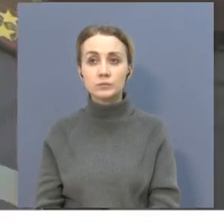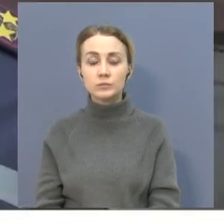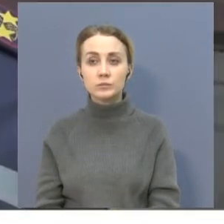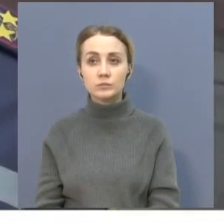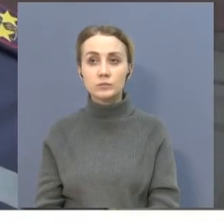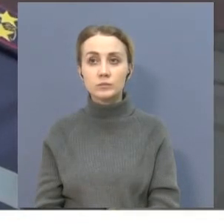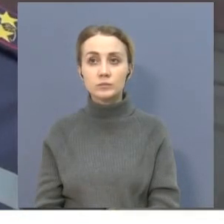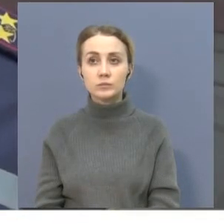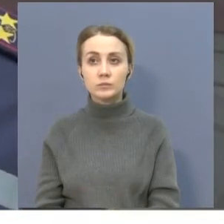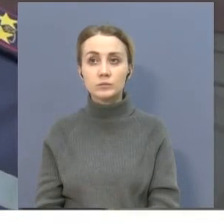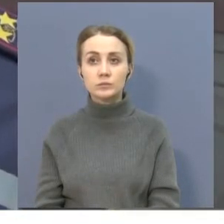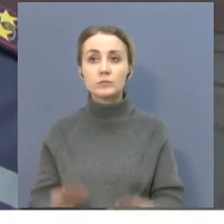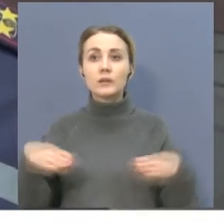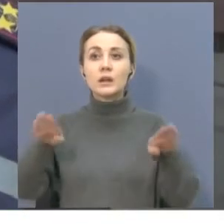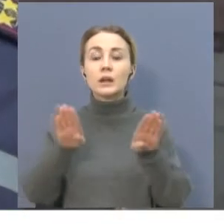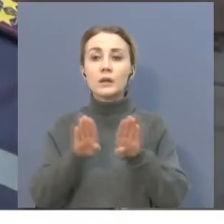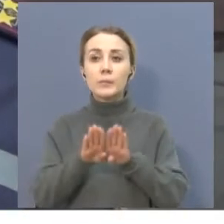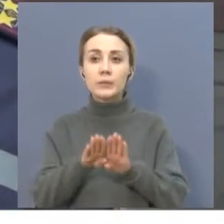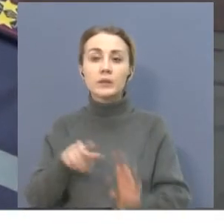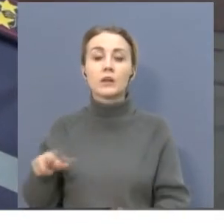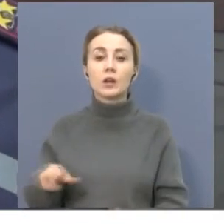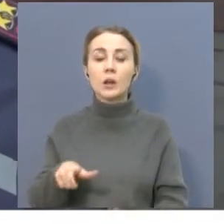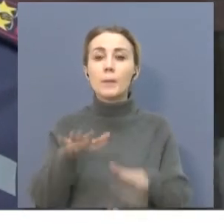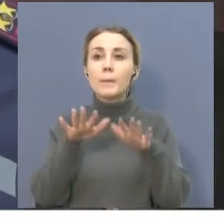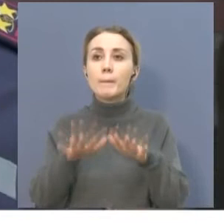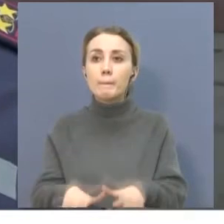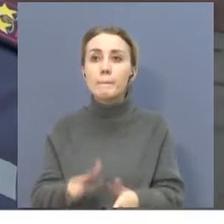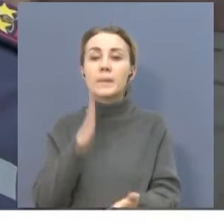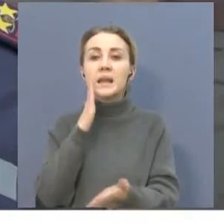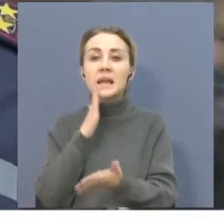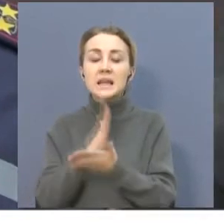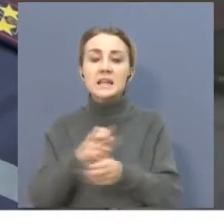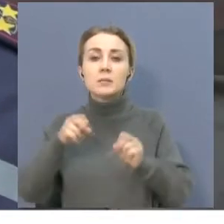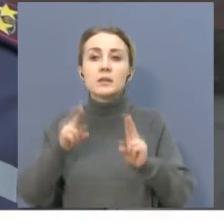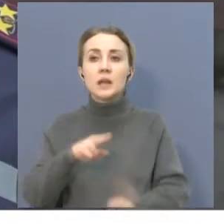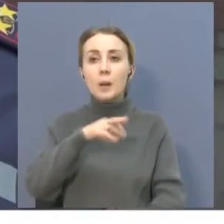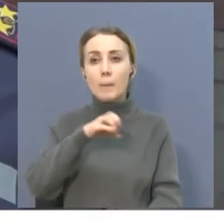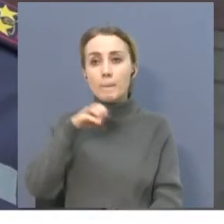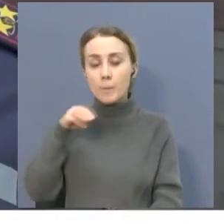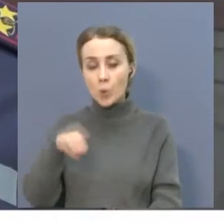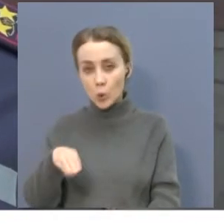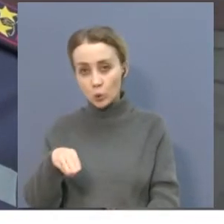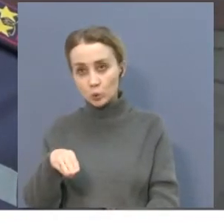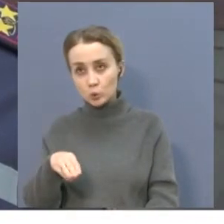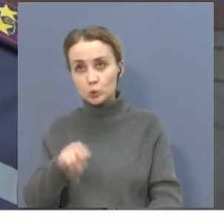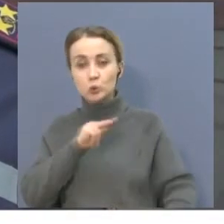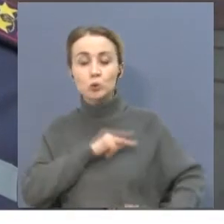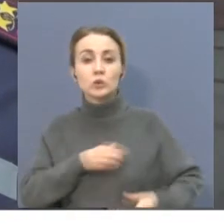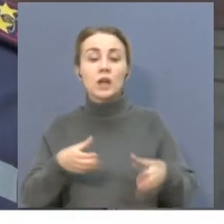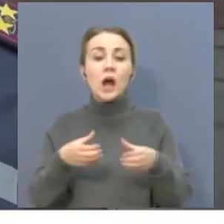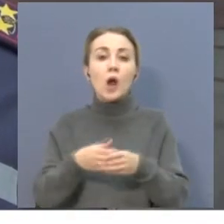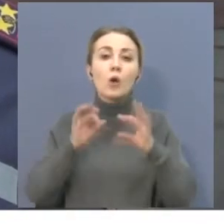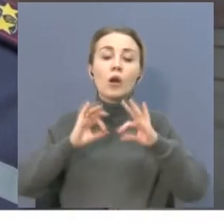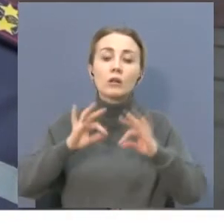выставлены мобильные посты. Автожолдардың жабық бөліктерінде мобильді бекеттер орналастырылған. Құтқарушылар қауіптілік жайында көлік